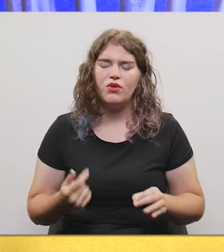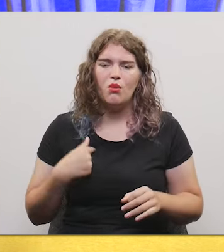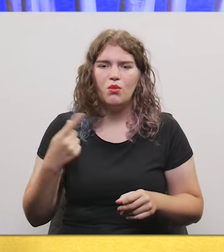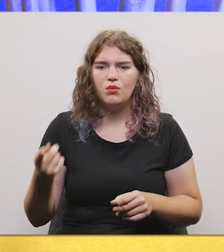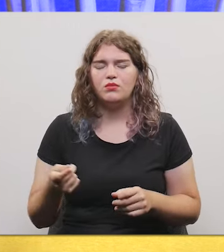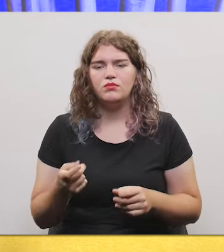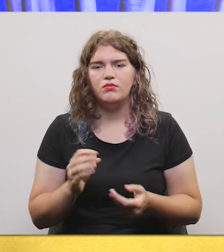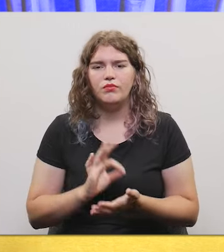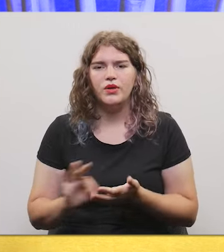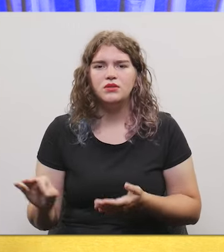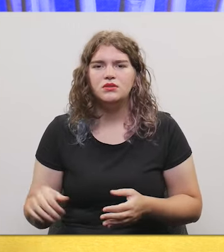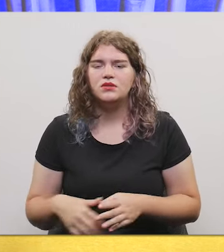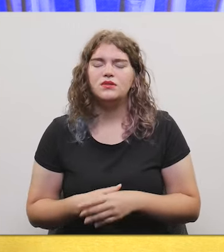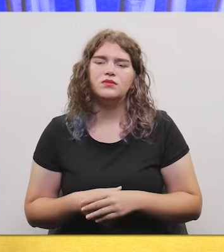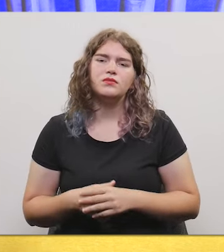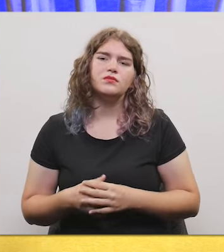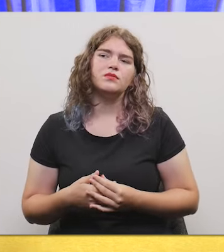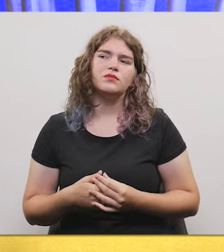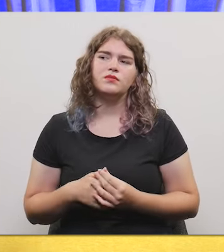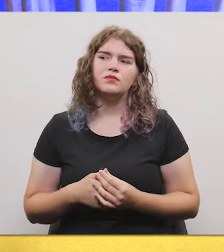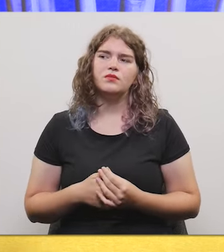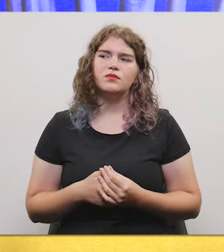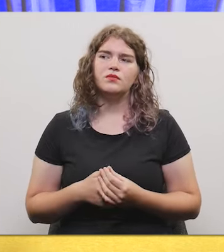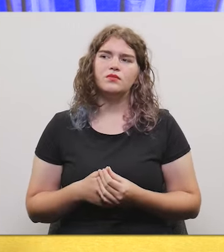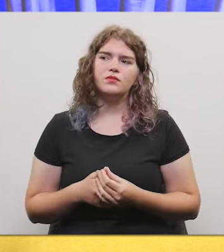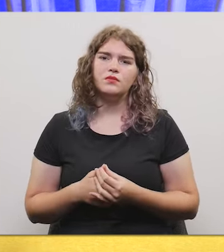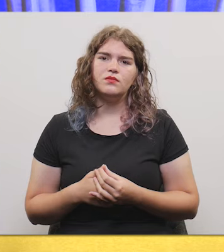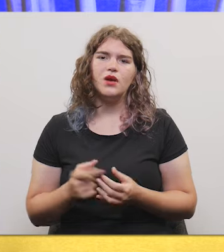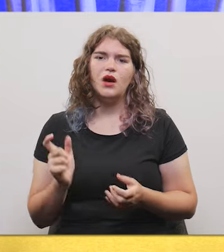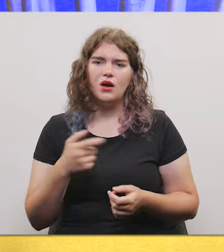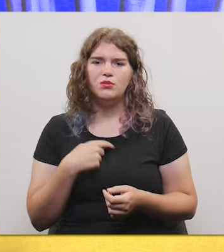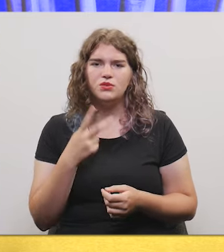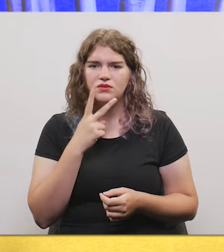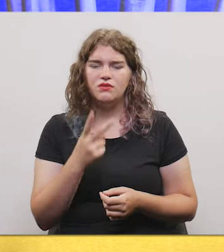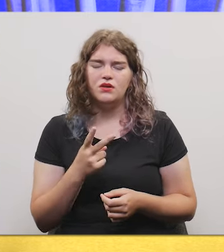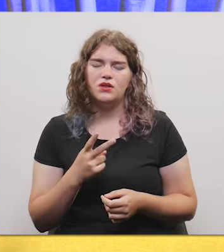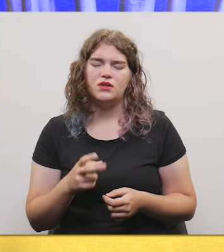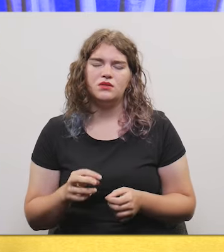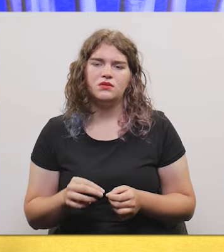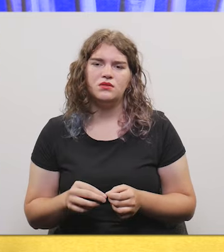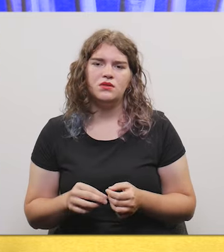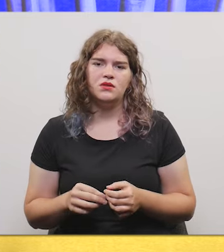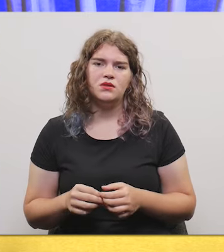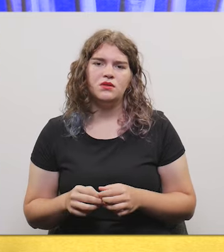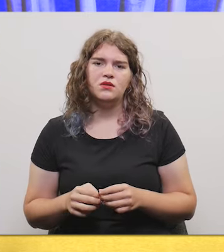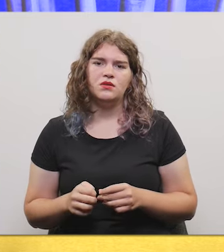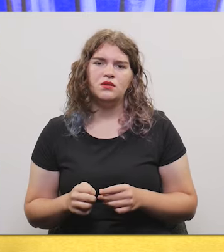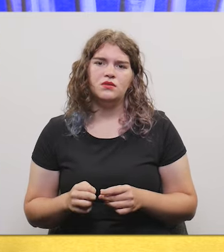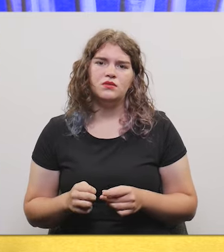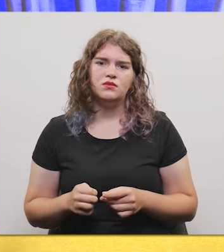ca să pot fi acolo. Și am putut vedea și